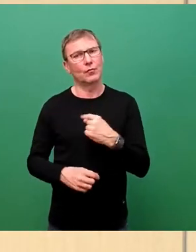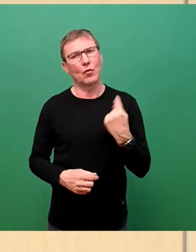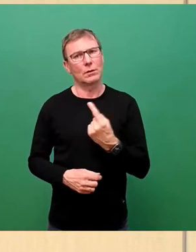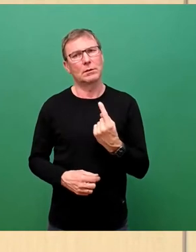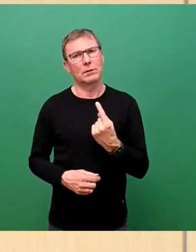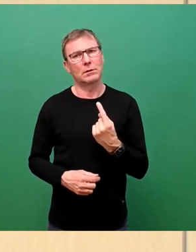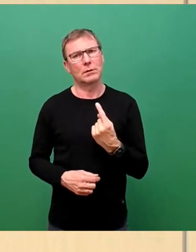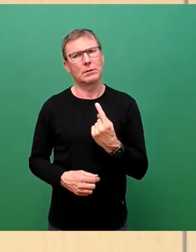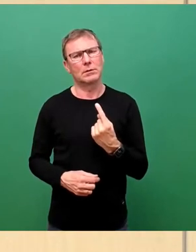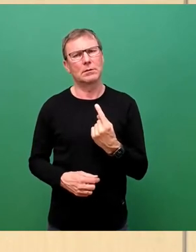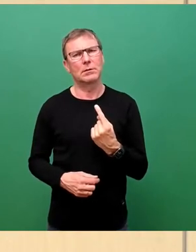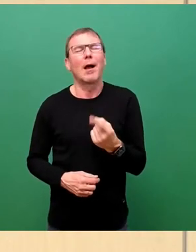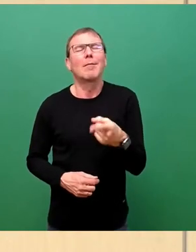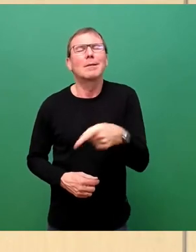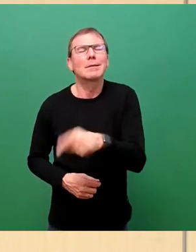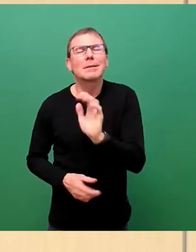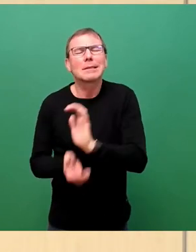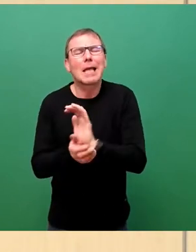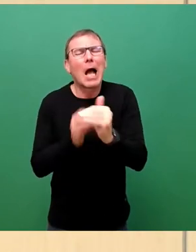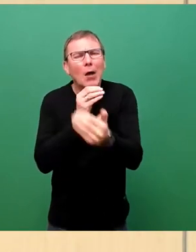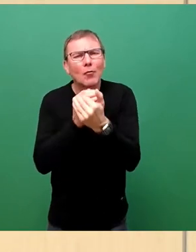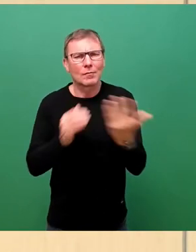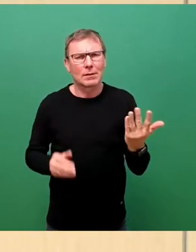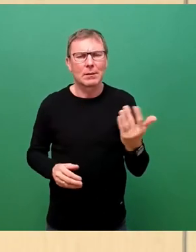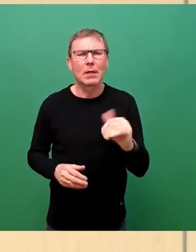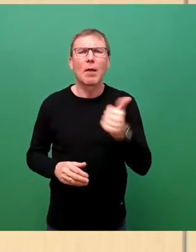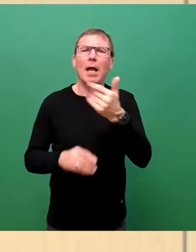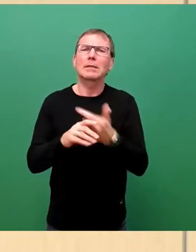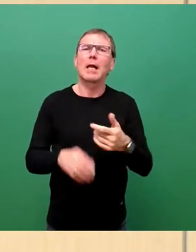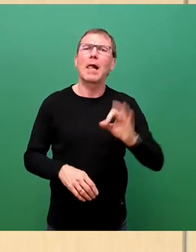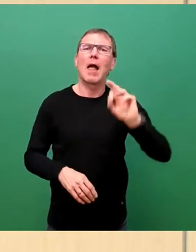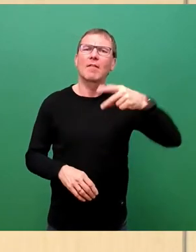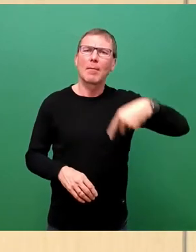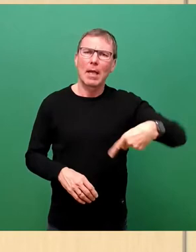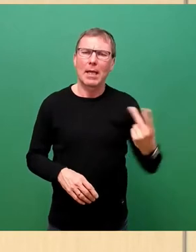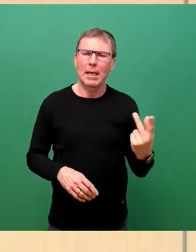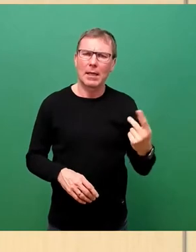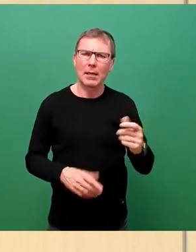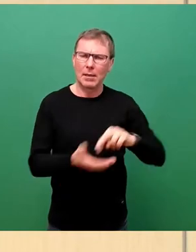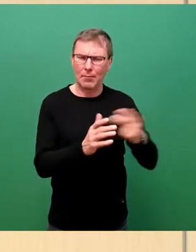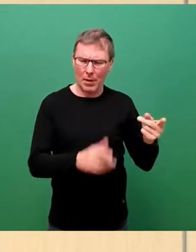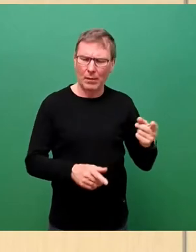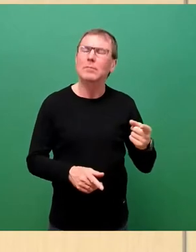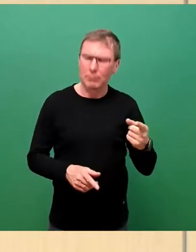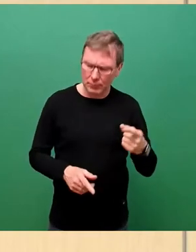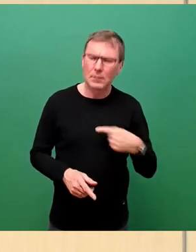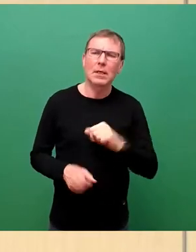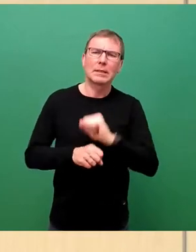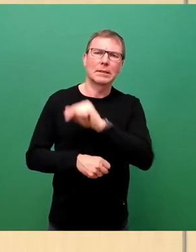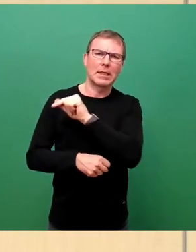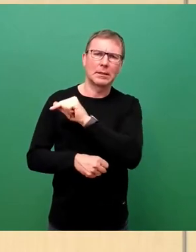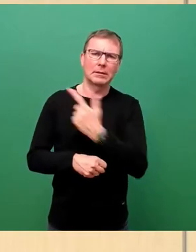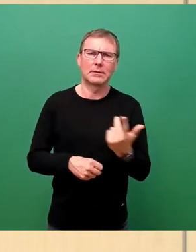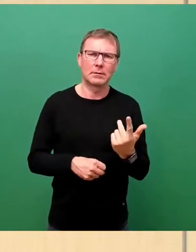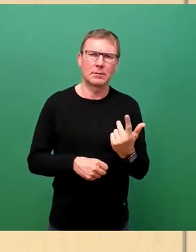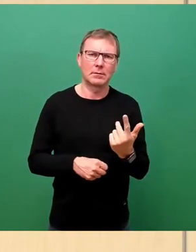sehr kurzfristig gekommen, aber der erste Teil, so wie die FDP es vorgesehen hat, dass es